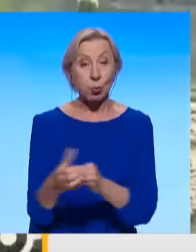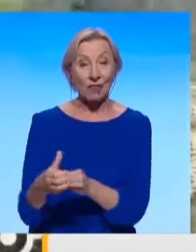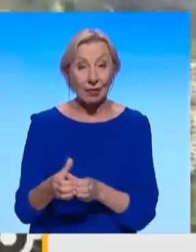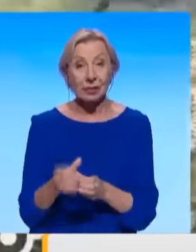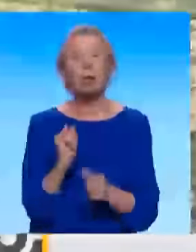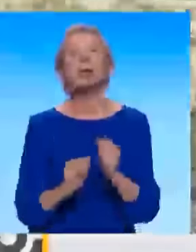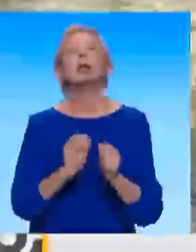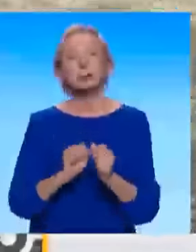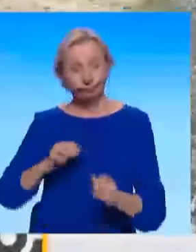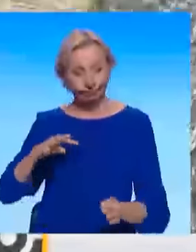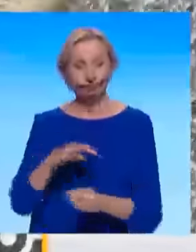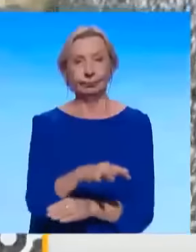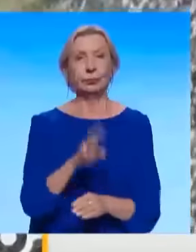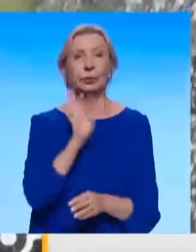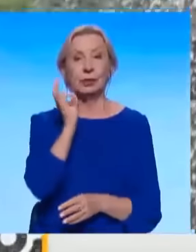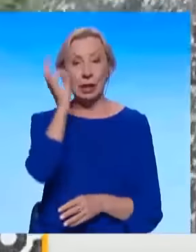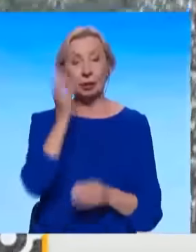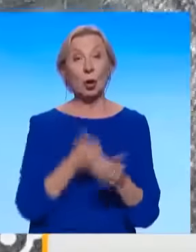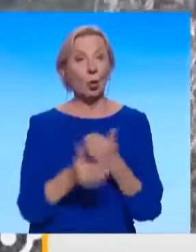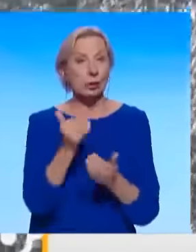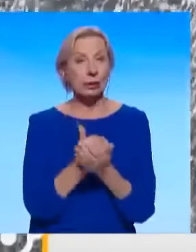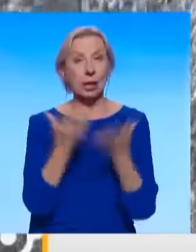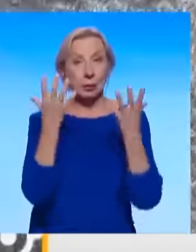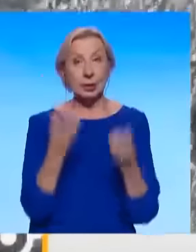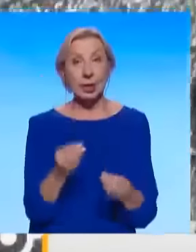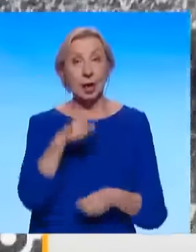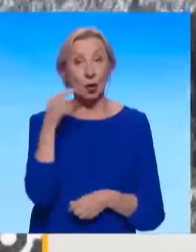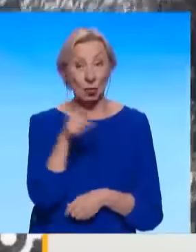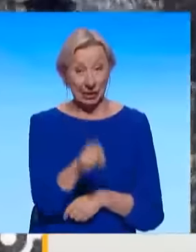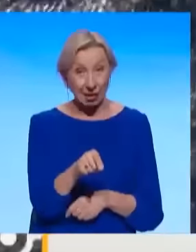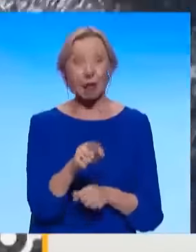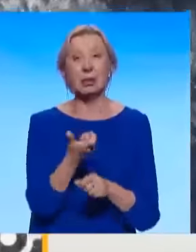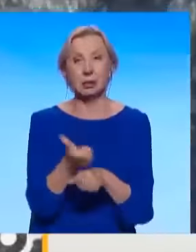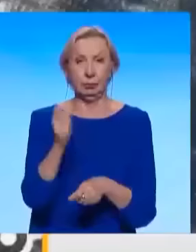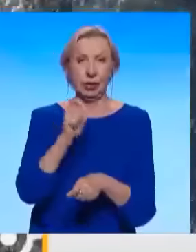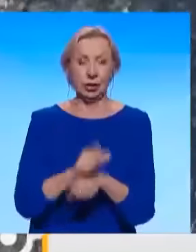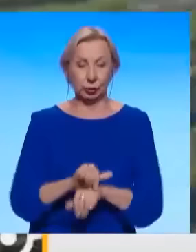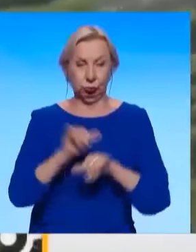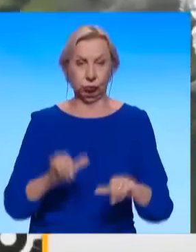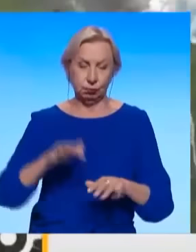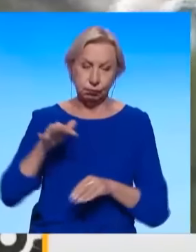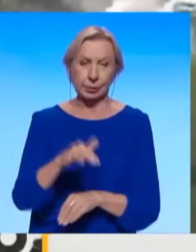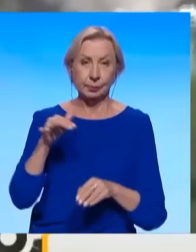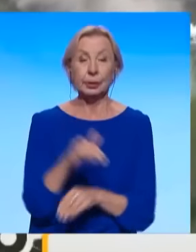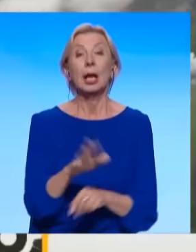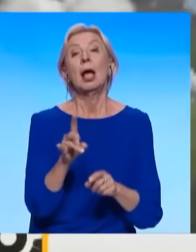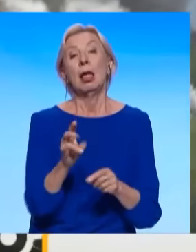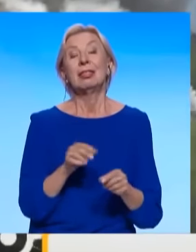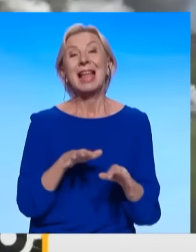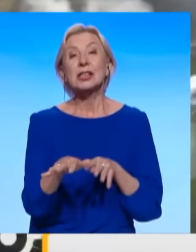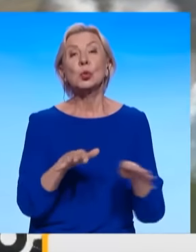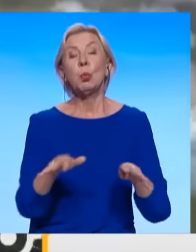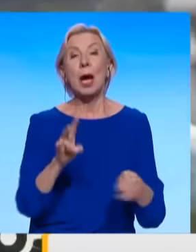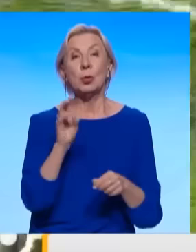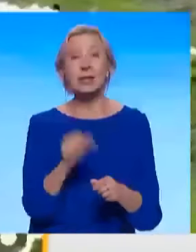штурми наших позиції останніми днями росіяни ще збільшили Кількість атак та намагаються наступати од одночасно на всіх